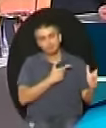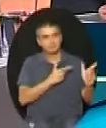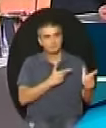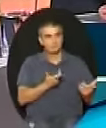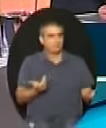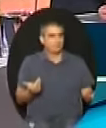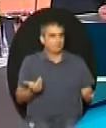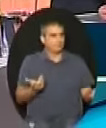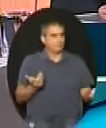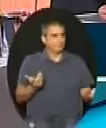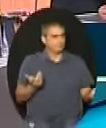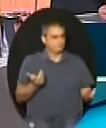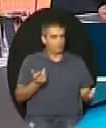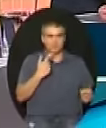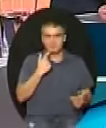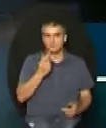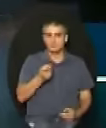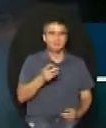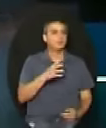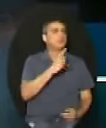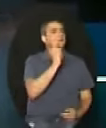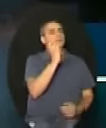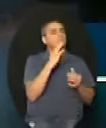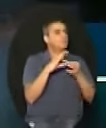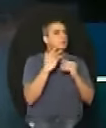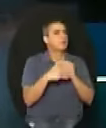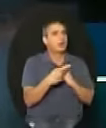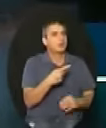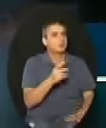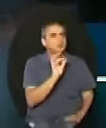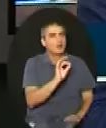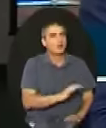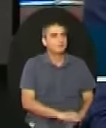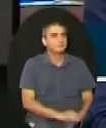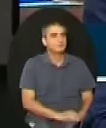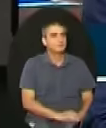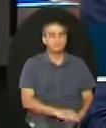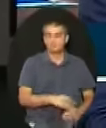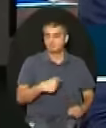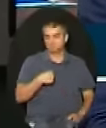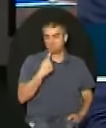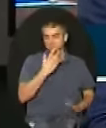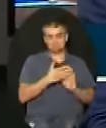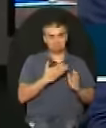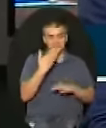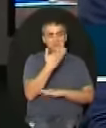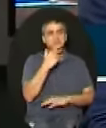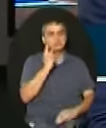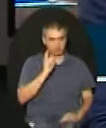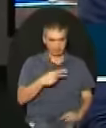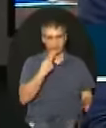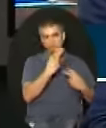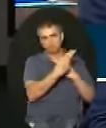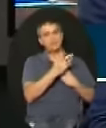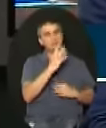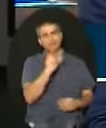תודה. צניעות. ריקלין. המילת המפתח היא צניעות. ריקלין, המשפט האחרון בקריאה הזאת שלך. אני אומר שלמדינת ישראל בהחלט יש מה לומר